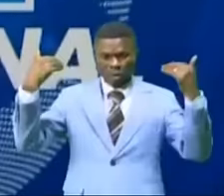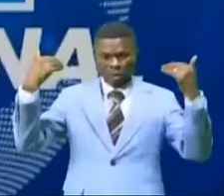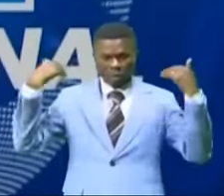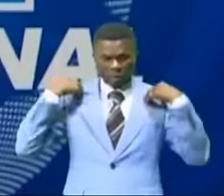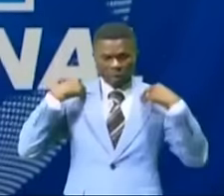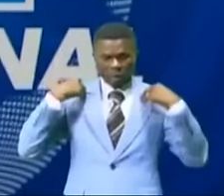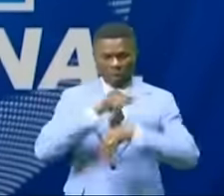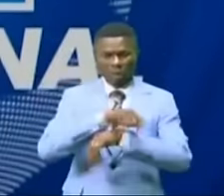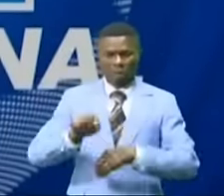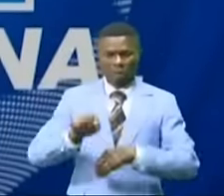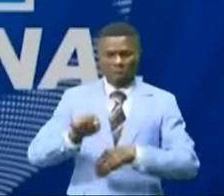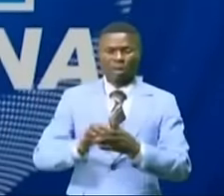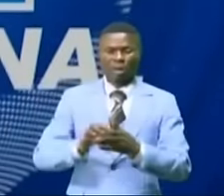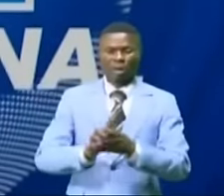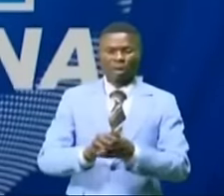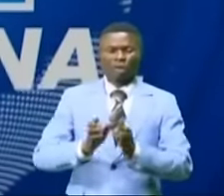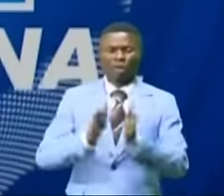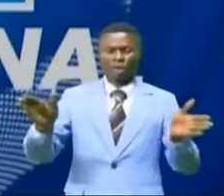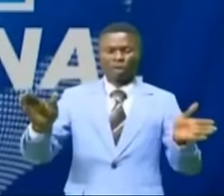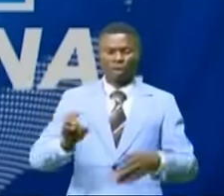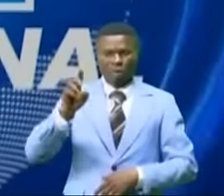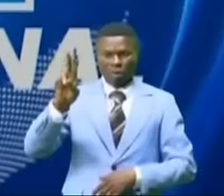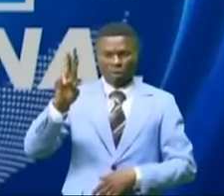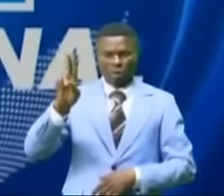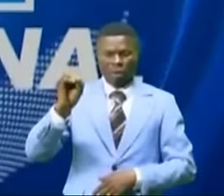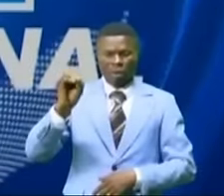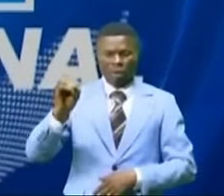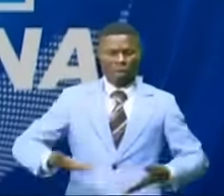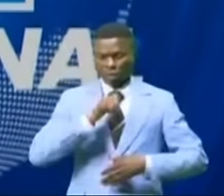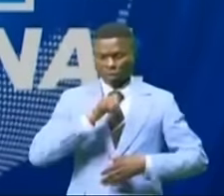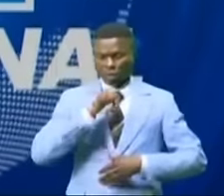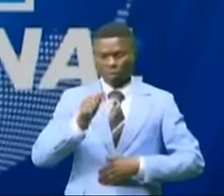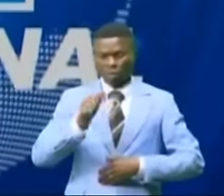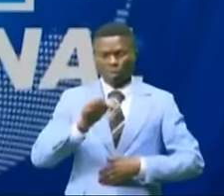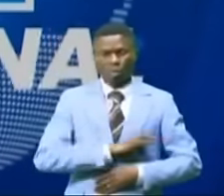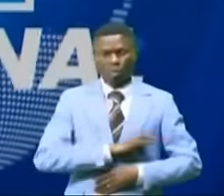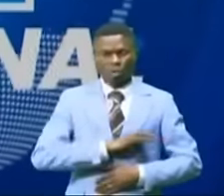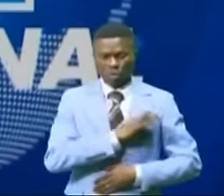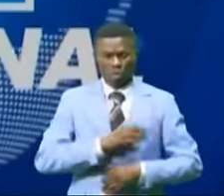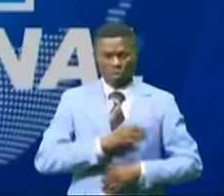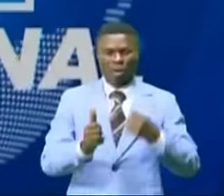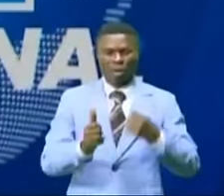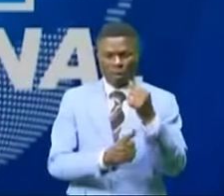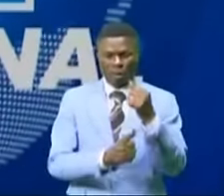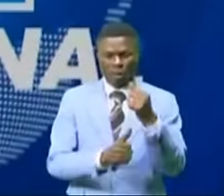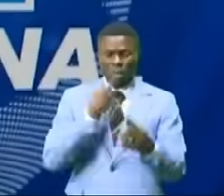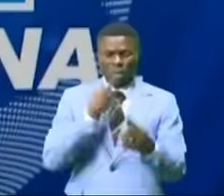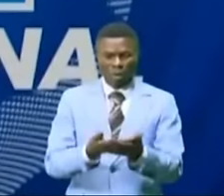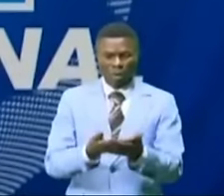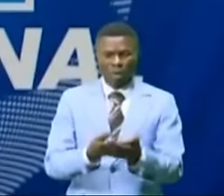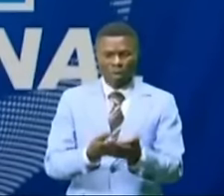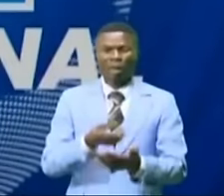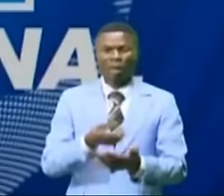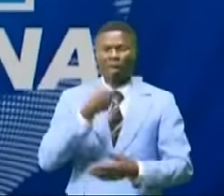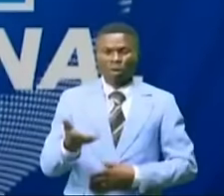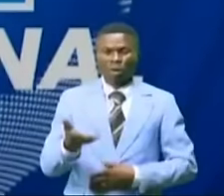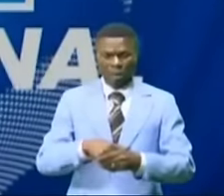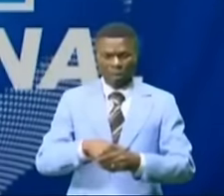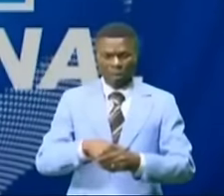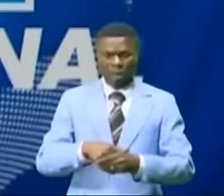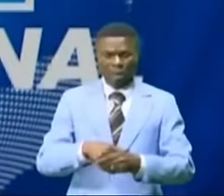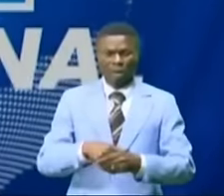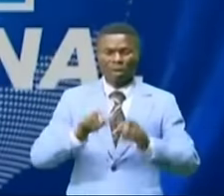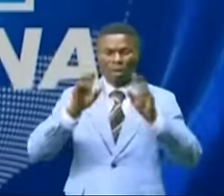autorités de douane sont installées à propos des personnes qui ont pris la parole dans